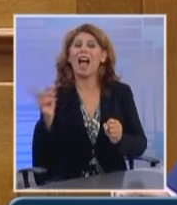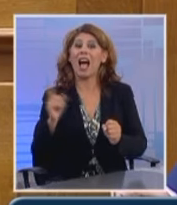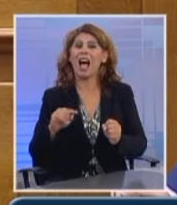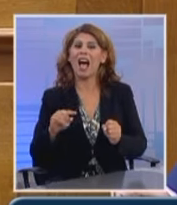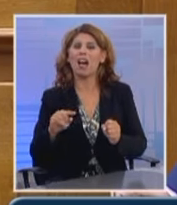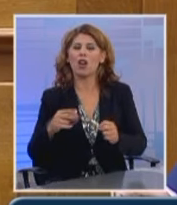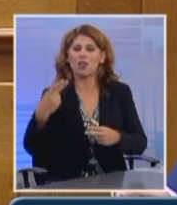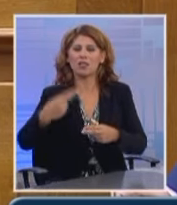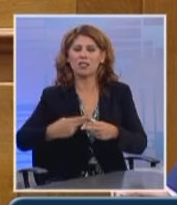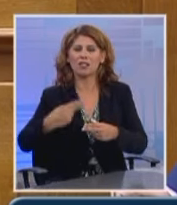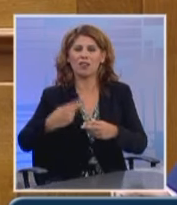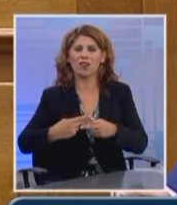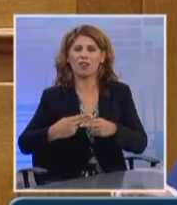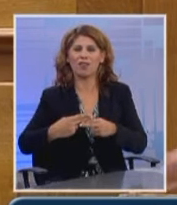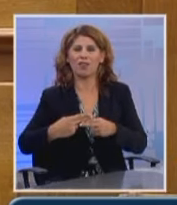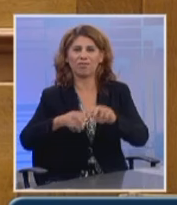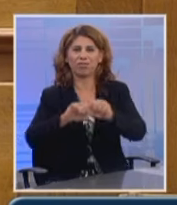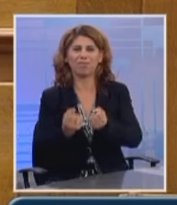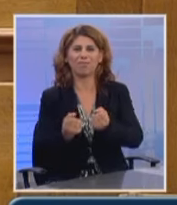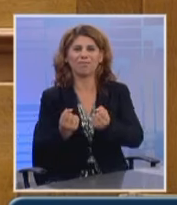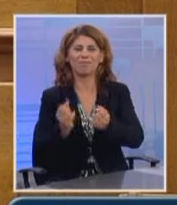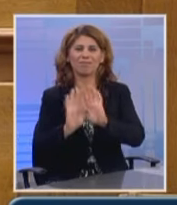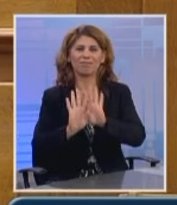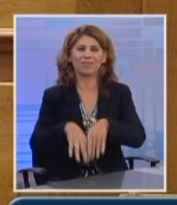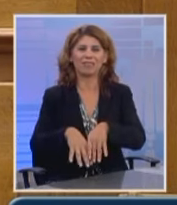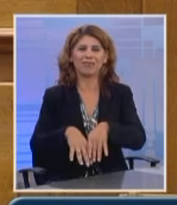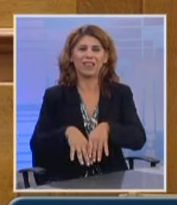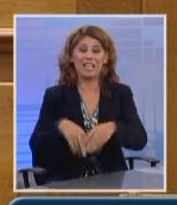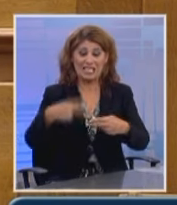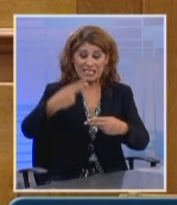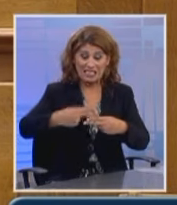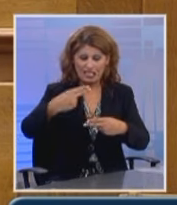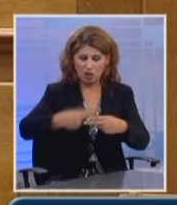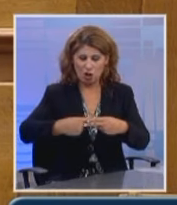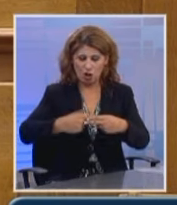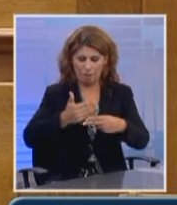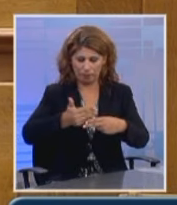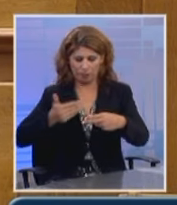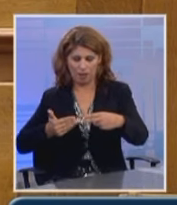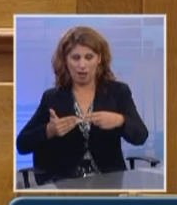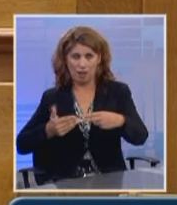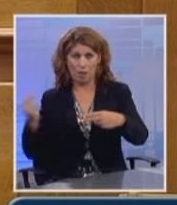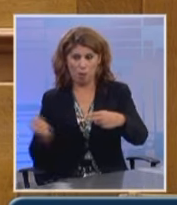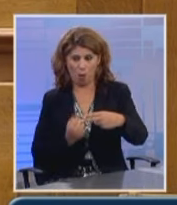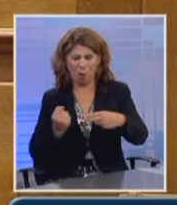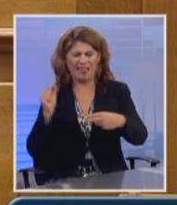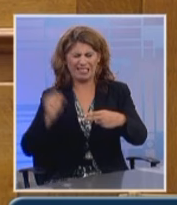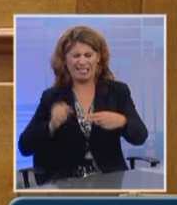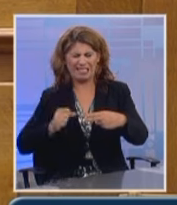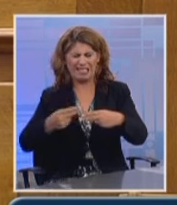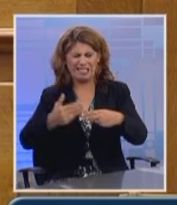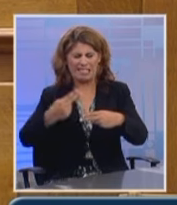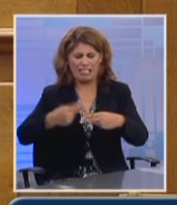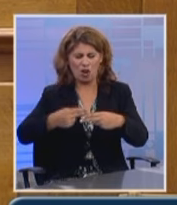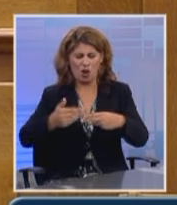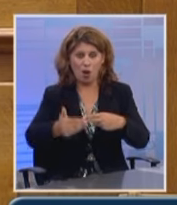Καταρρύψατε σύνορα. Το σύνορο ανάμεσα στον πόνο και την επιτυχία. Το σύνορο